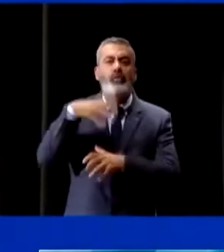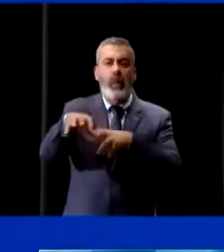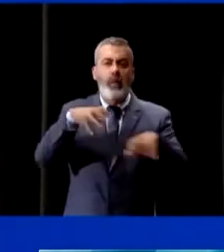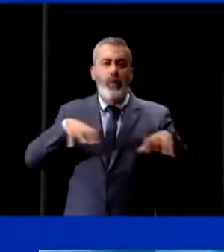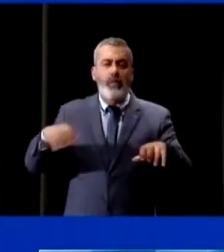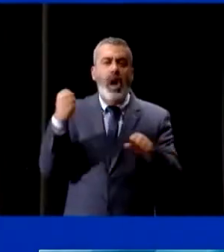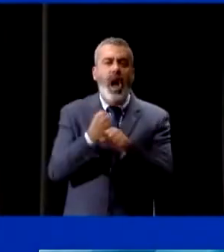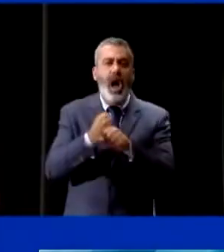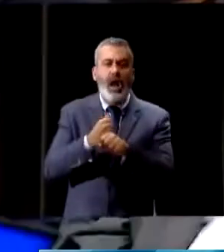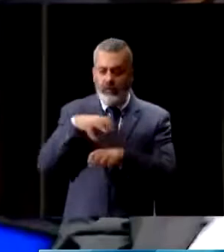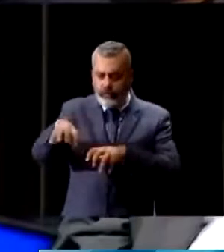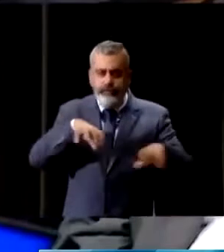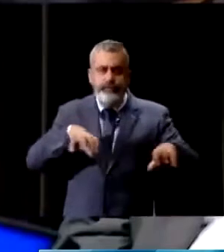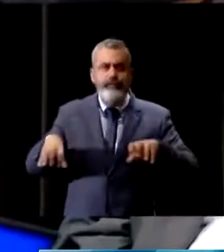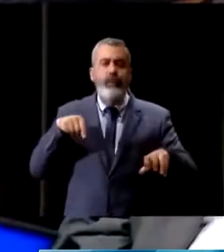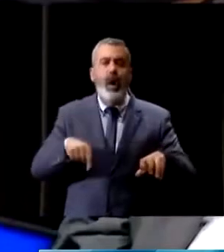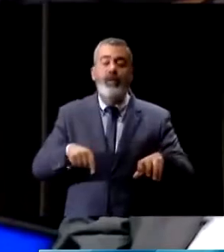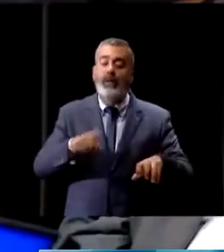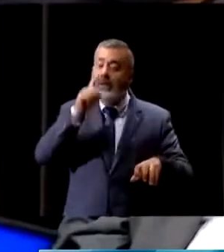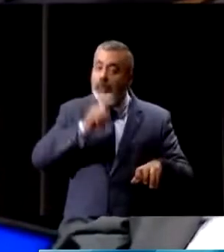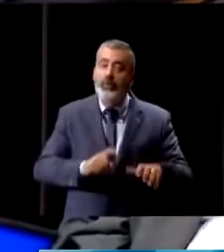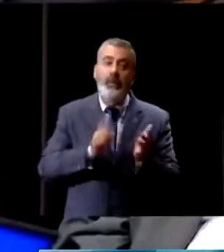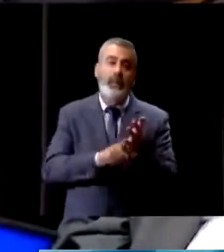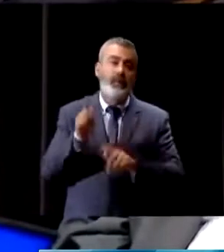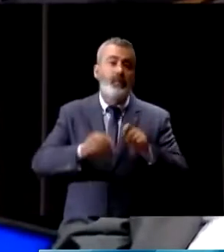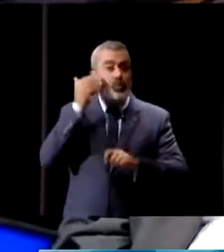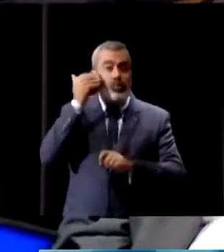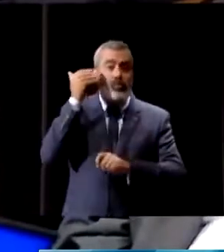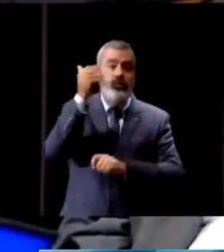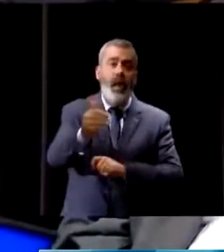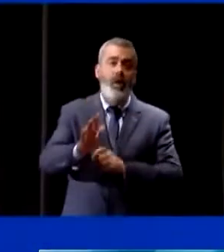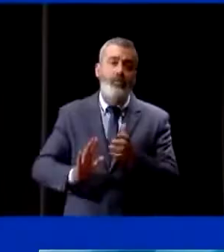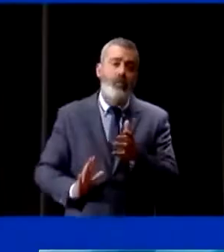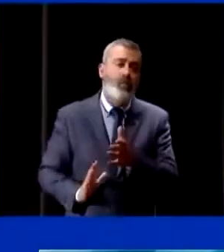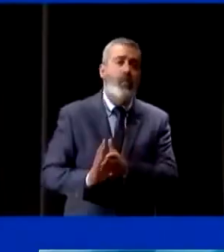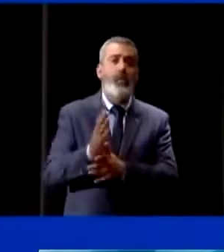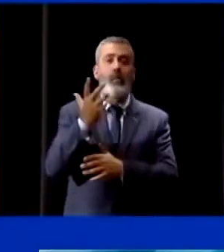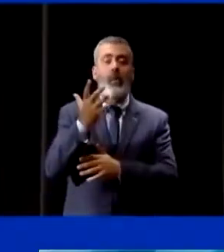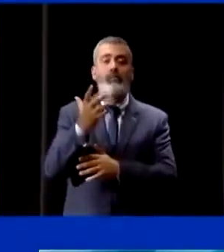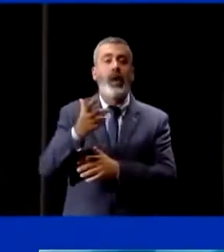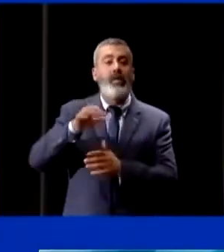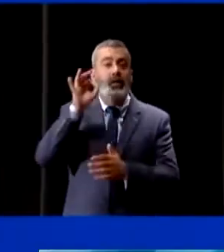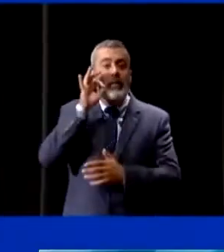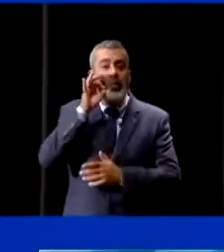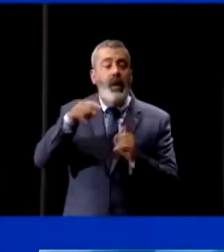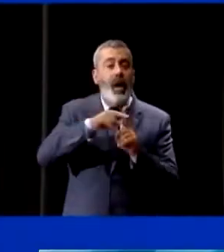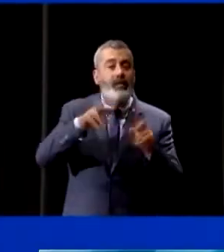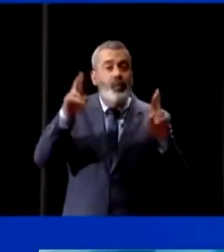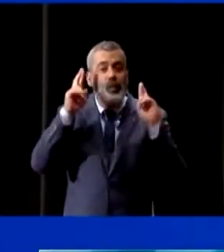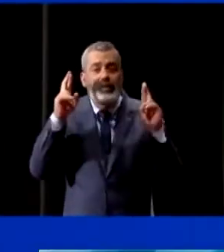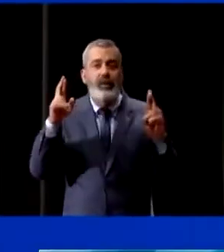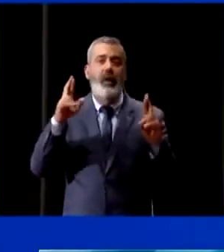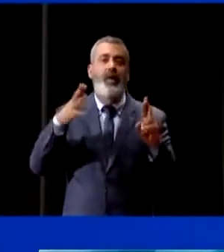έργα απαραίτητα για να προχωρήσουμε στο μέλλον με αισιοδοξία αλλά και με βάσιμες ελπίδες και